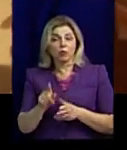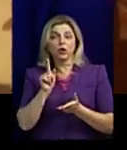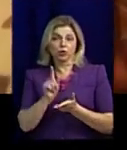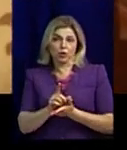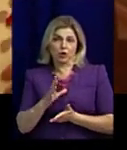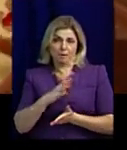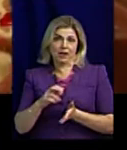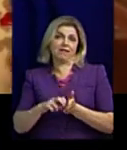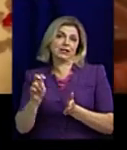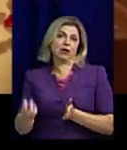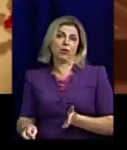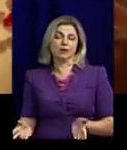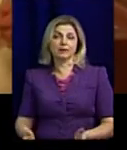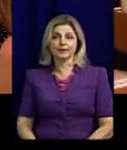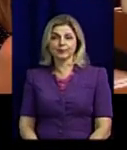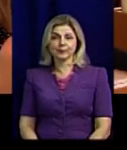бути відсторонена.